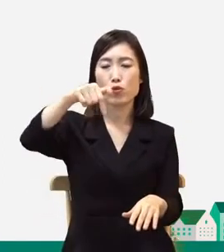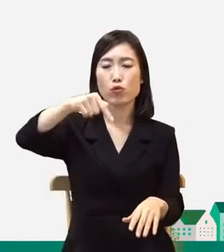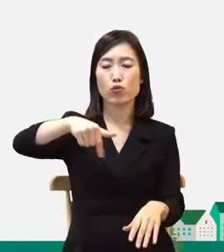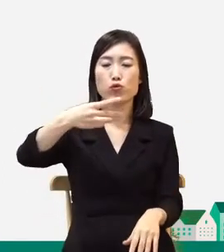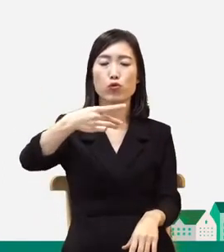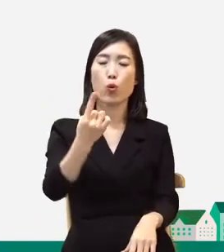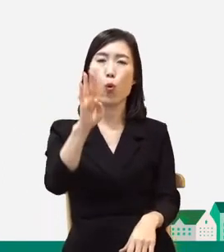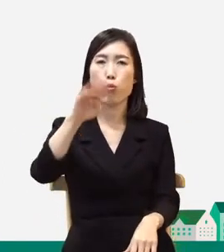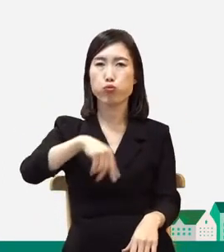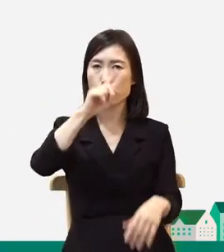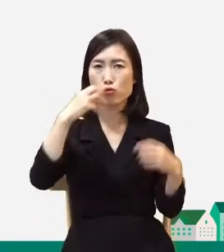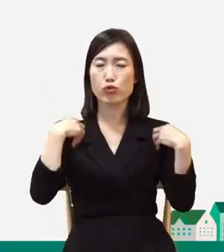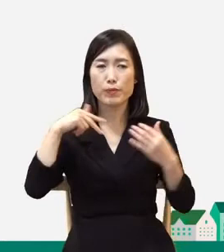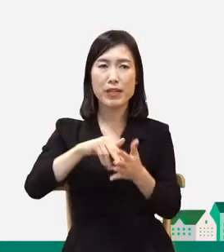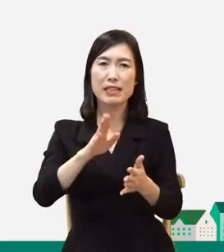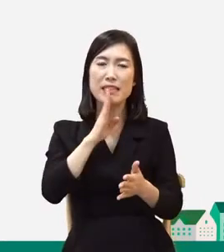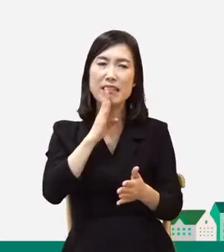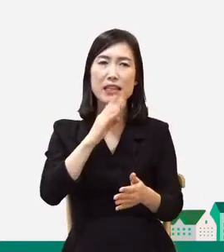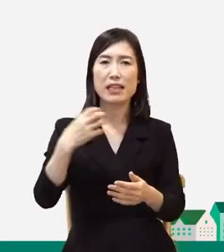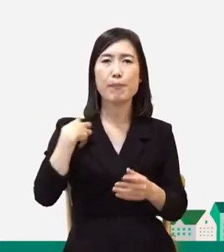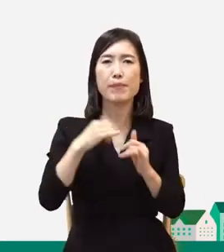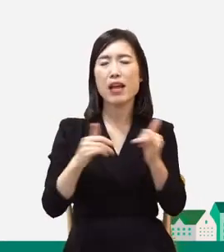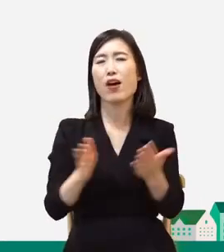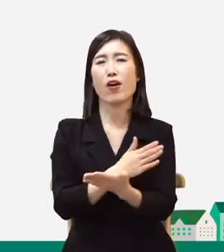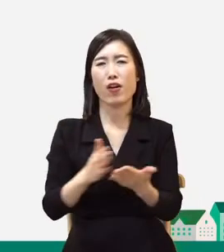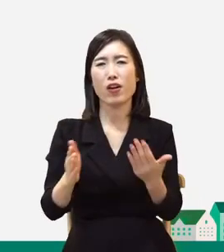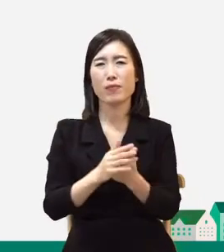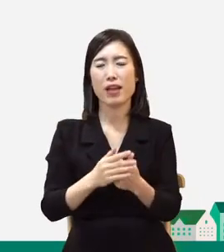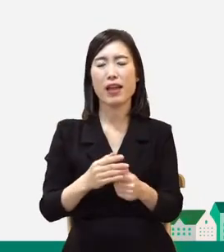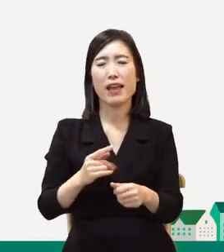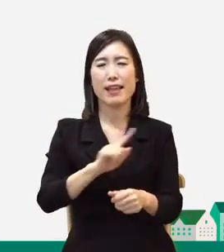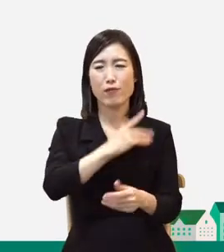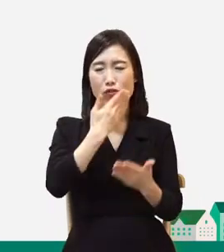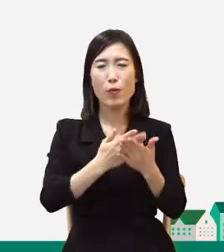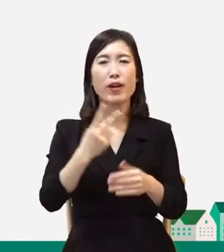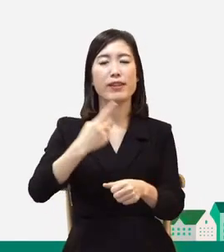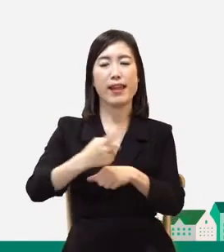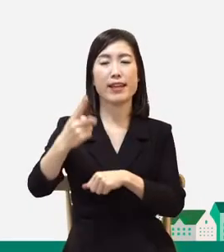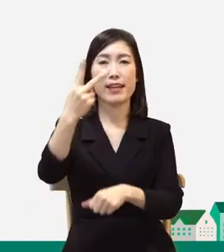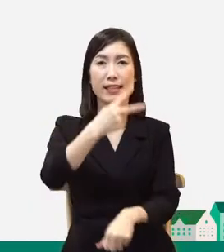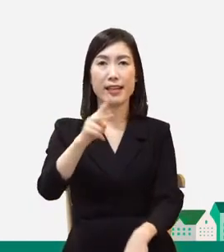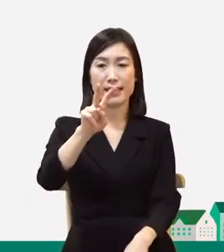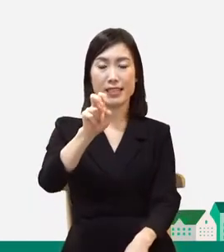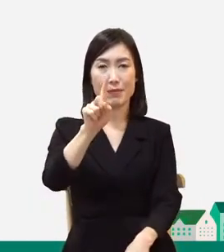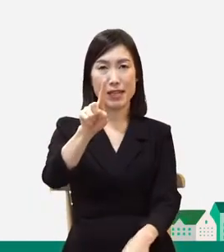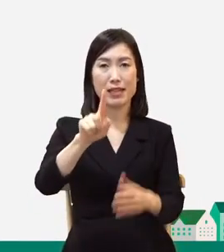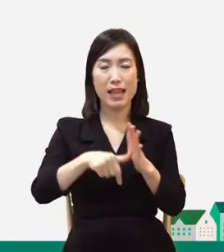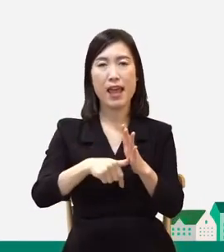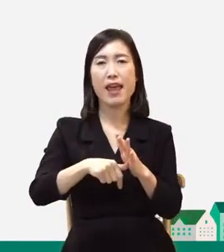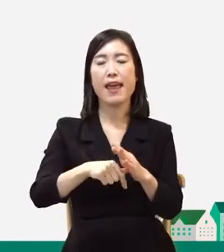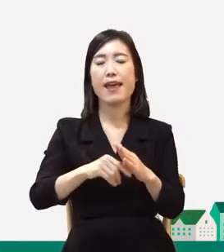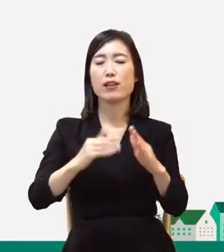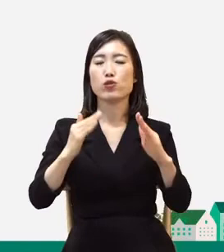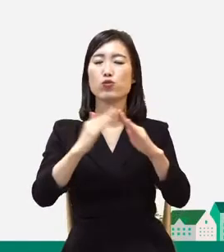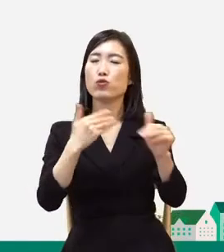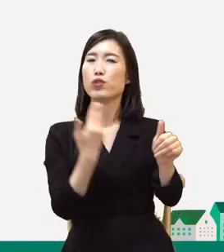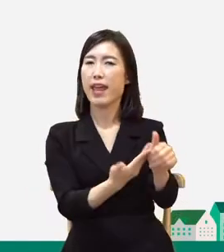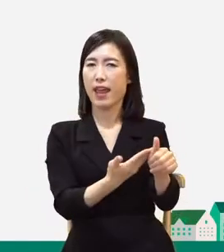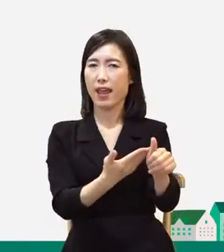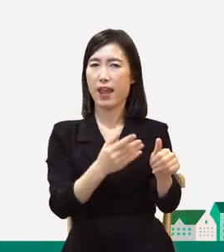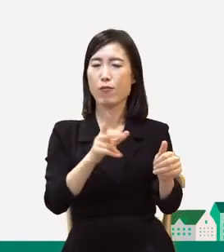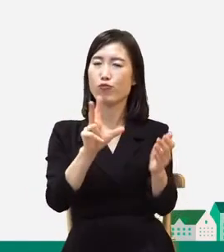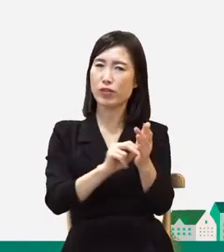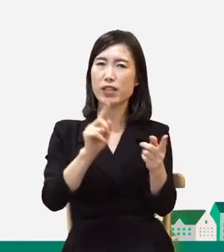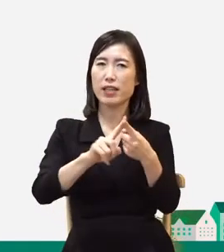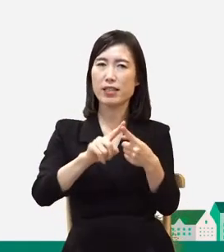깔려 있기 때문에 어려운 게 많습니다. 그래서 어쨌든 21년에는 다른 것보다도 이 지원주택 법안 개정과 제정을 하는데